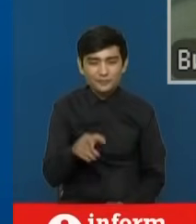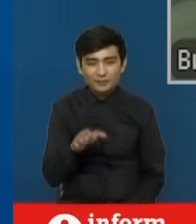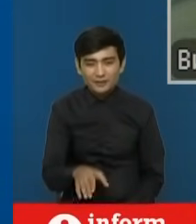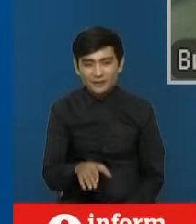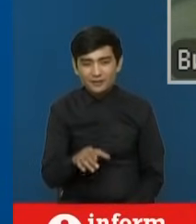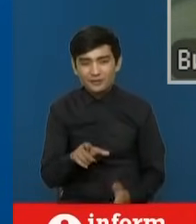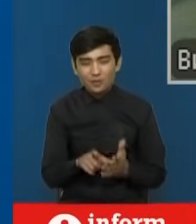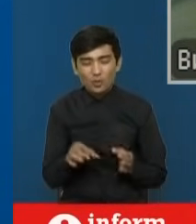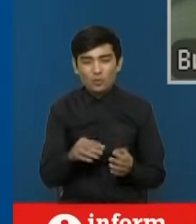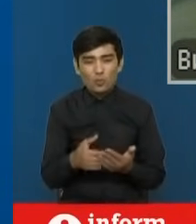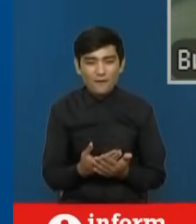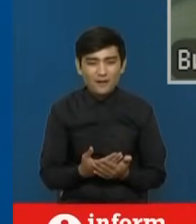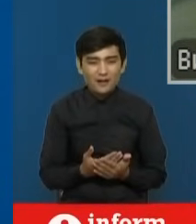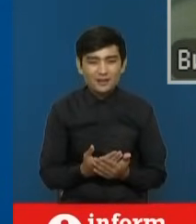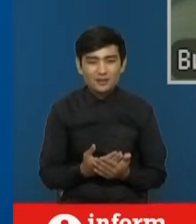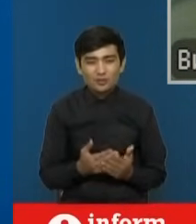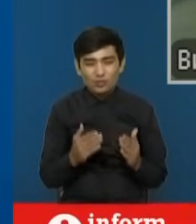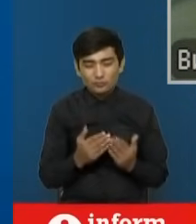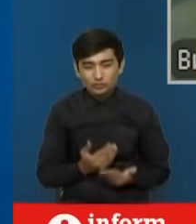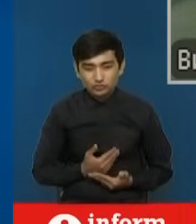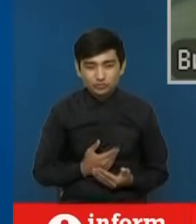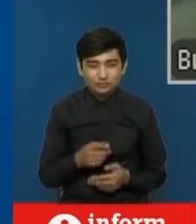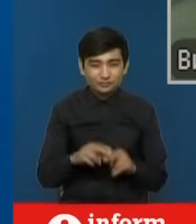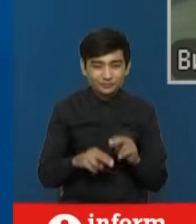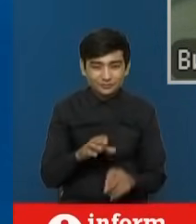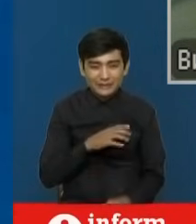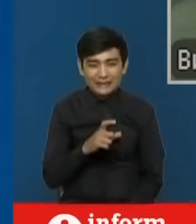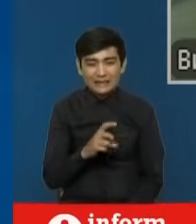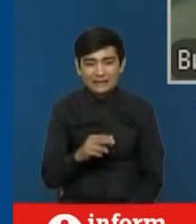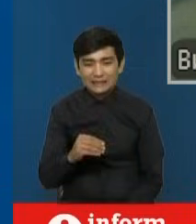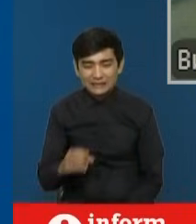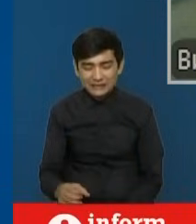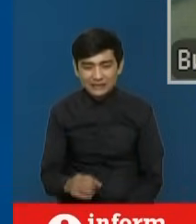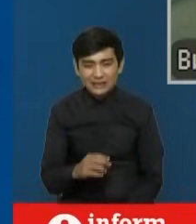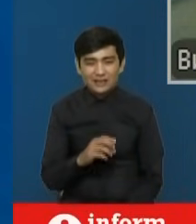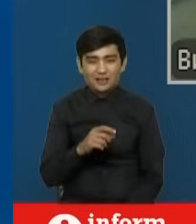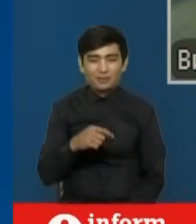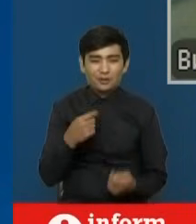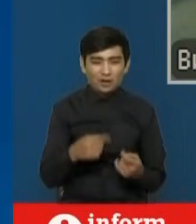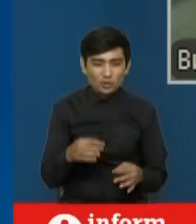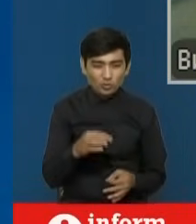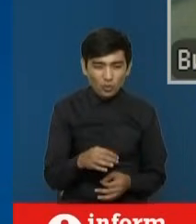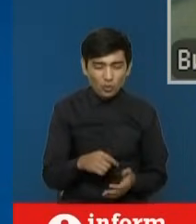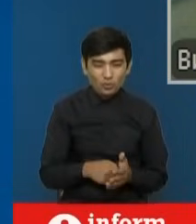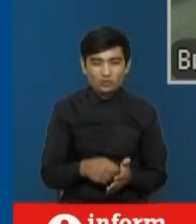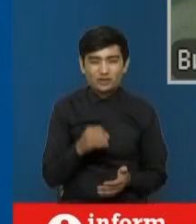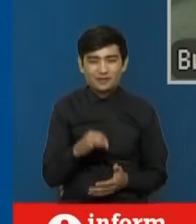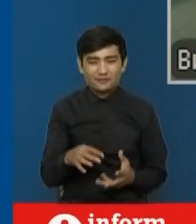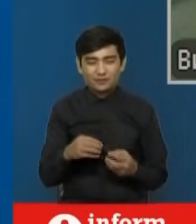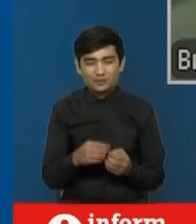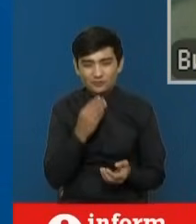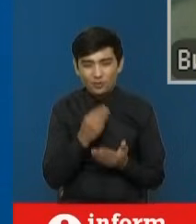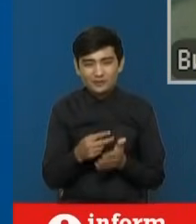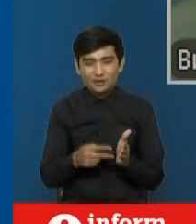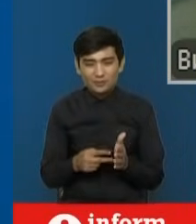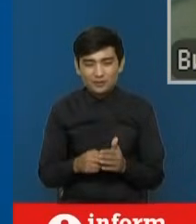строит новостройки, им включат НДС при продаже коммерческой недвижимости. Себестоимость растет,